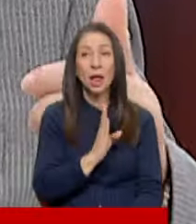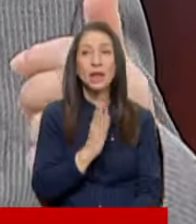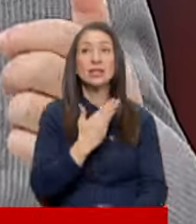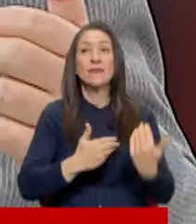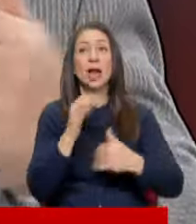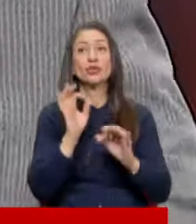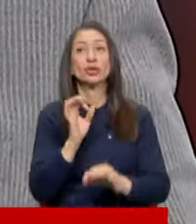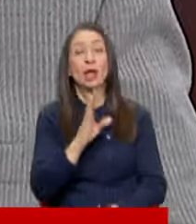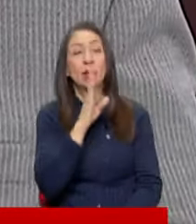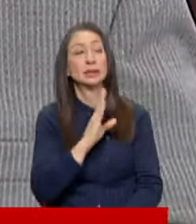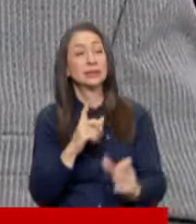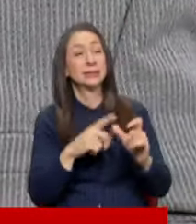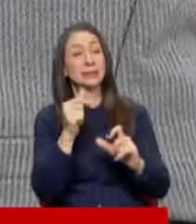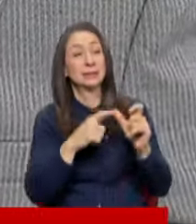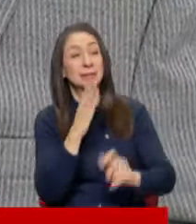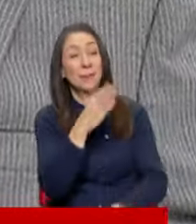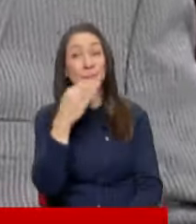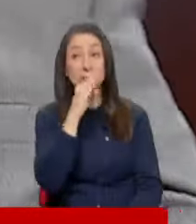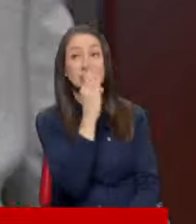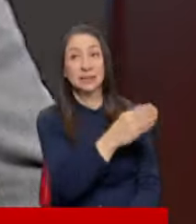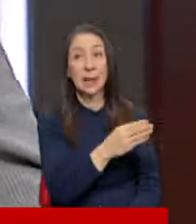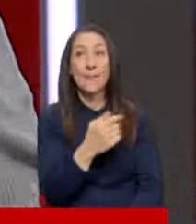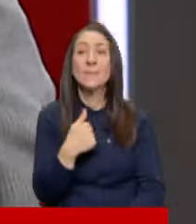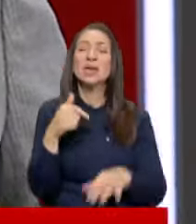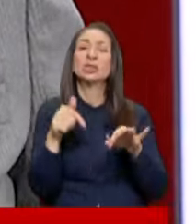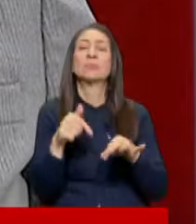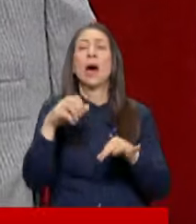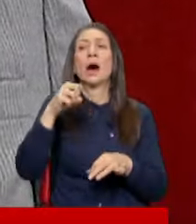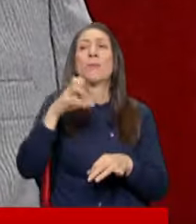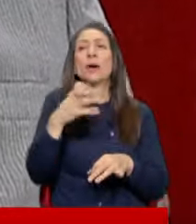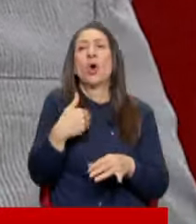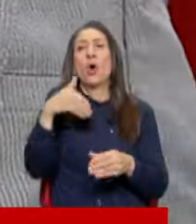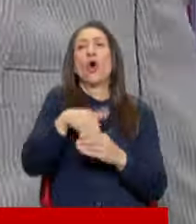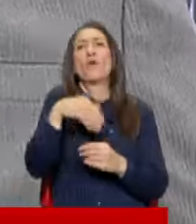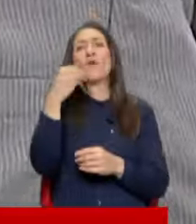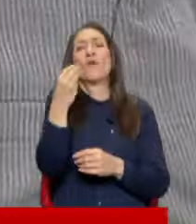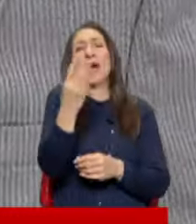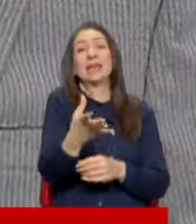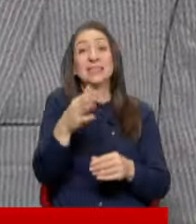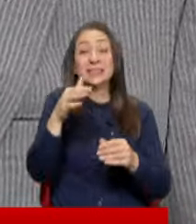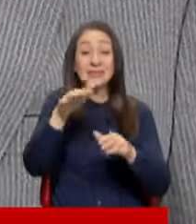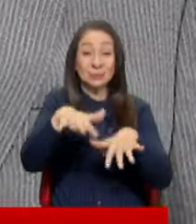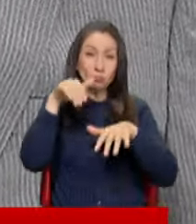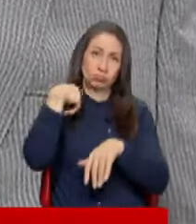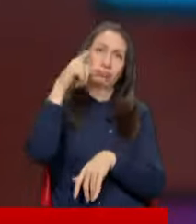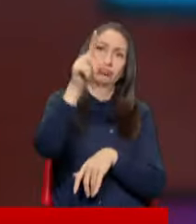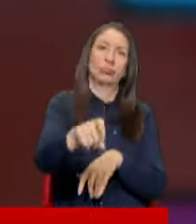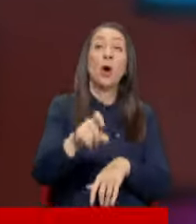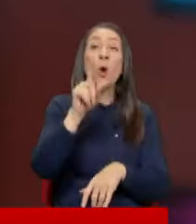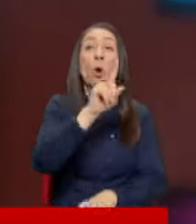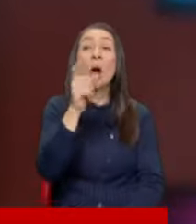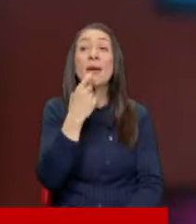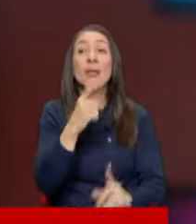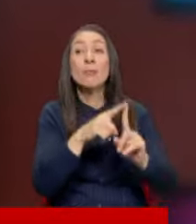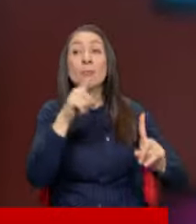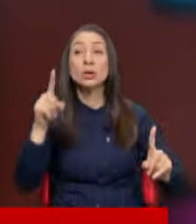sevgililer gününde sisi'ye gitti Mısır'a gitti Ben şimdi AK Parti'ye oy veren Seçmenlere sesleniyorum 10 yıl